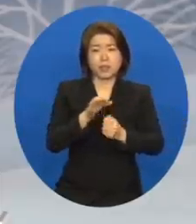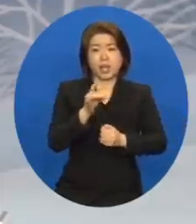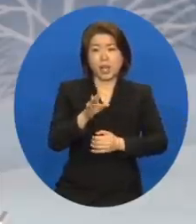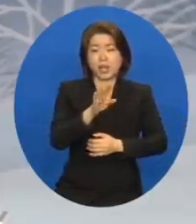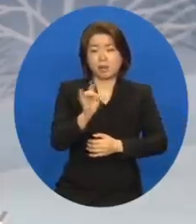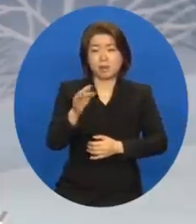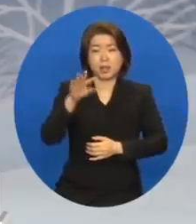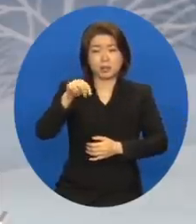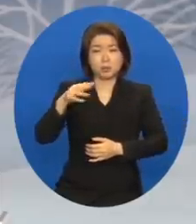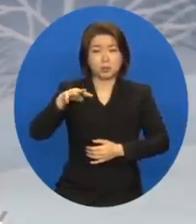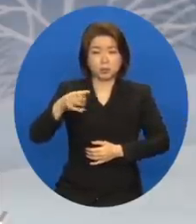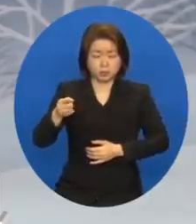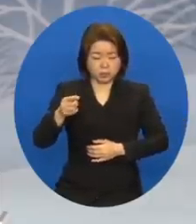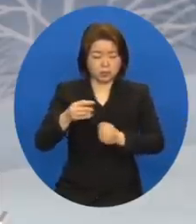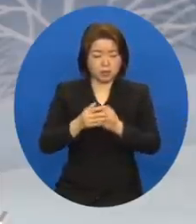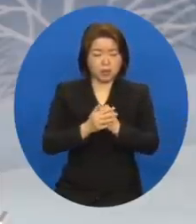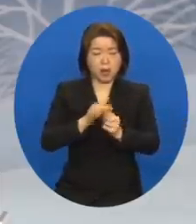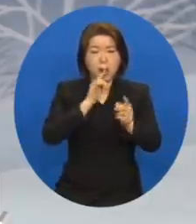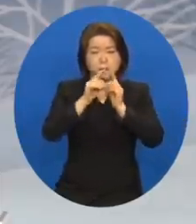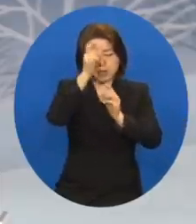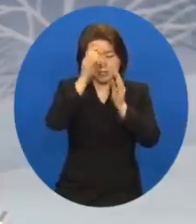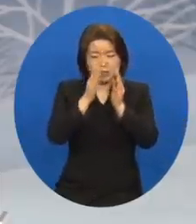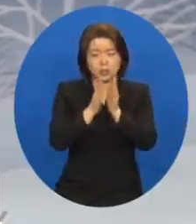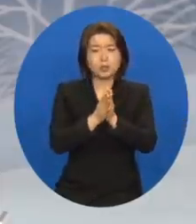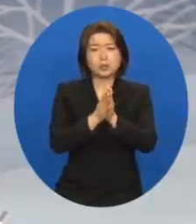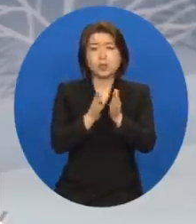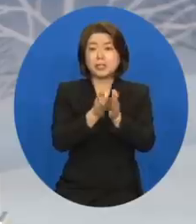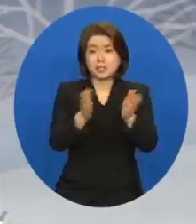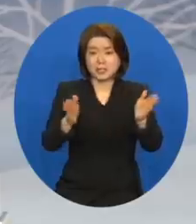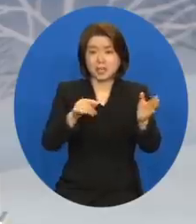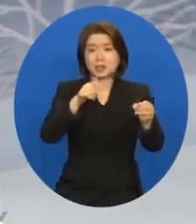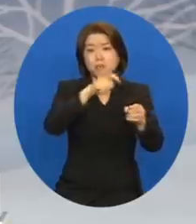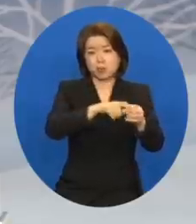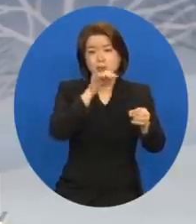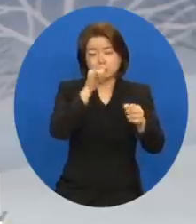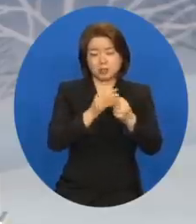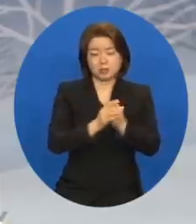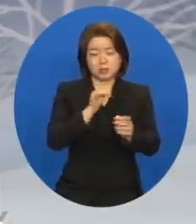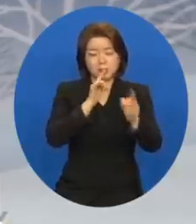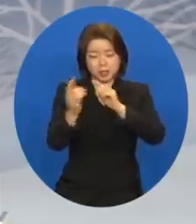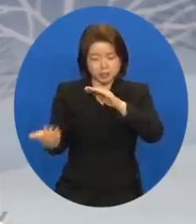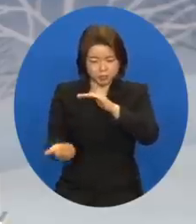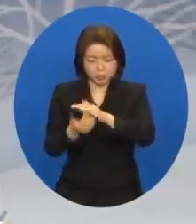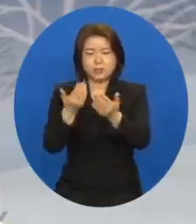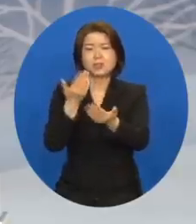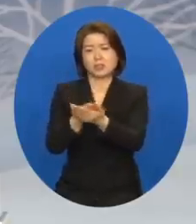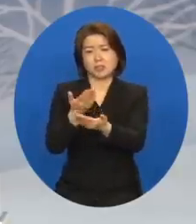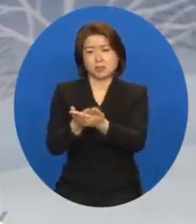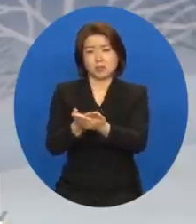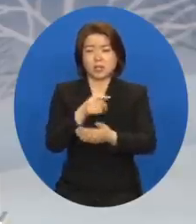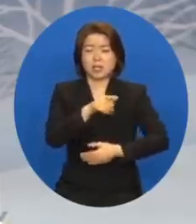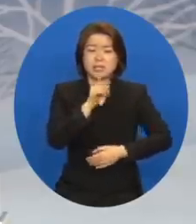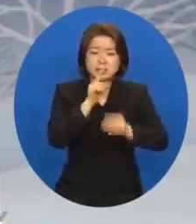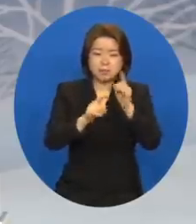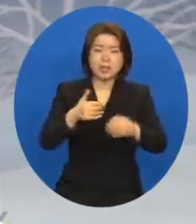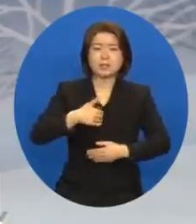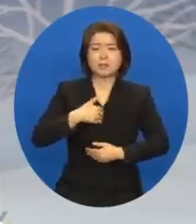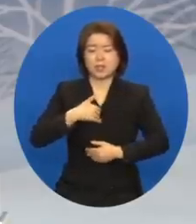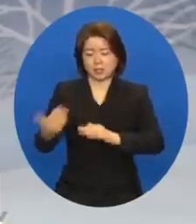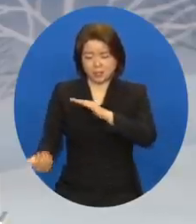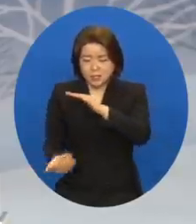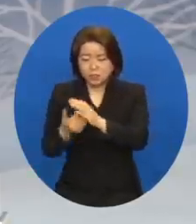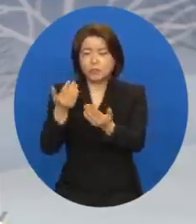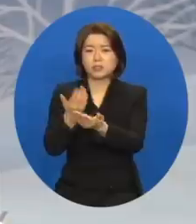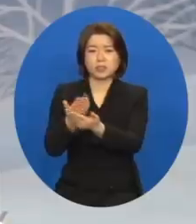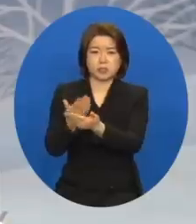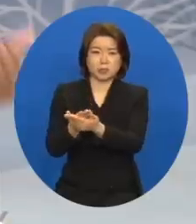기도회를 하는 이유도 거기에 있습니다. 말씀이 성취되게 해주소서, 이 말씀이 나에게 이루어지게